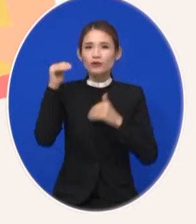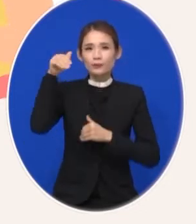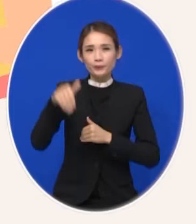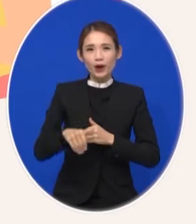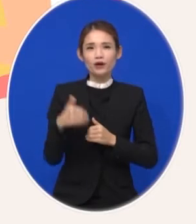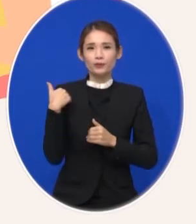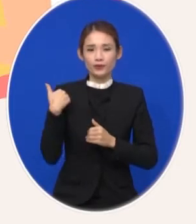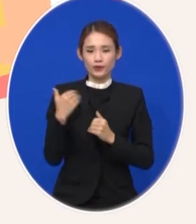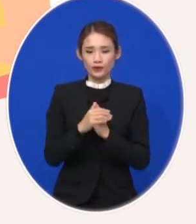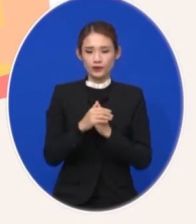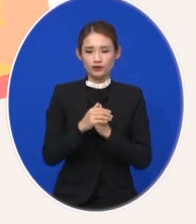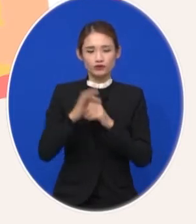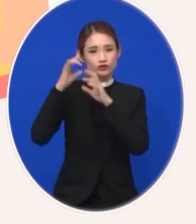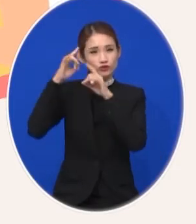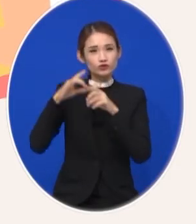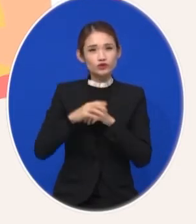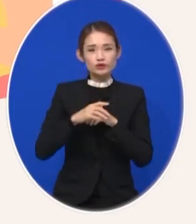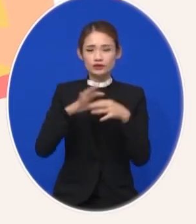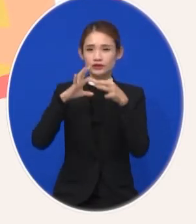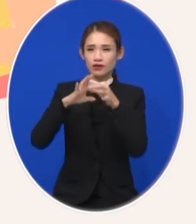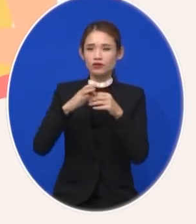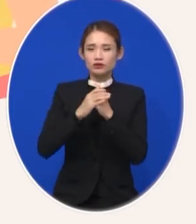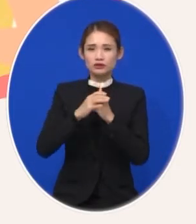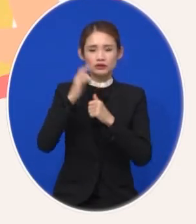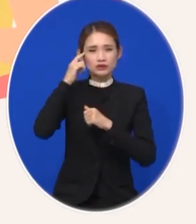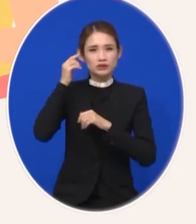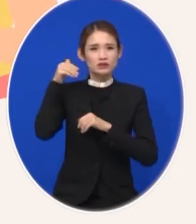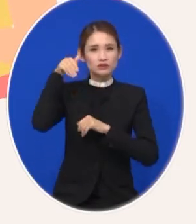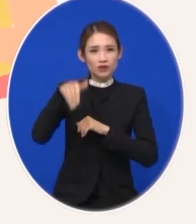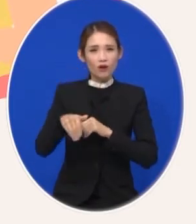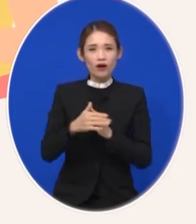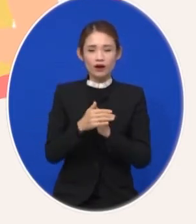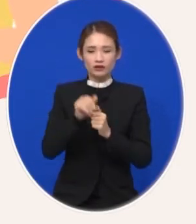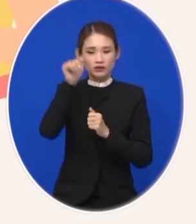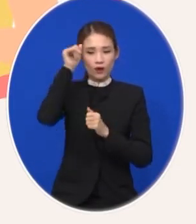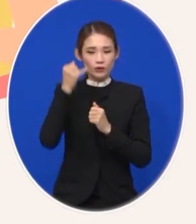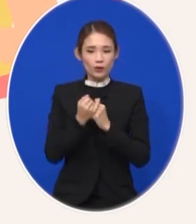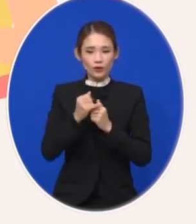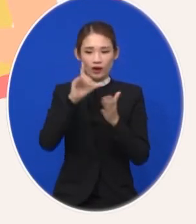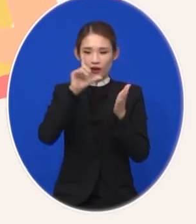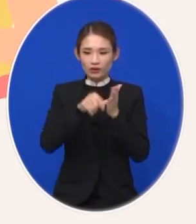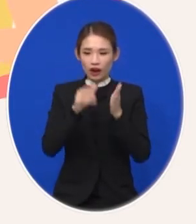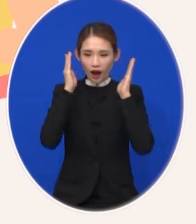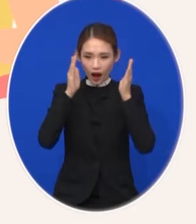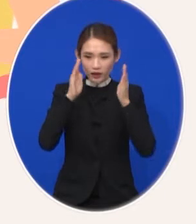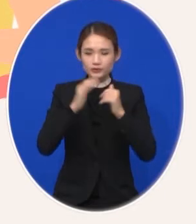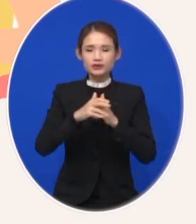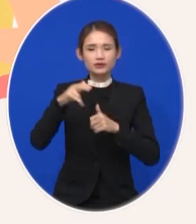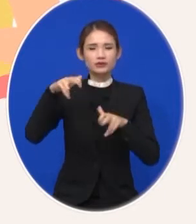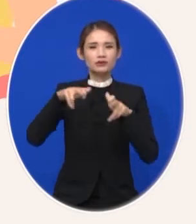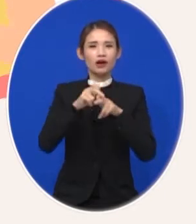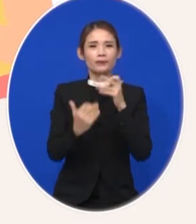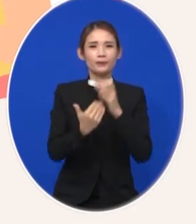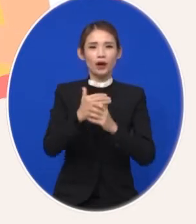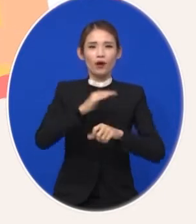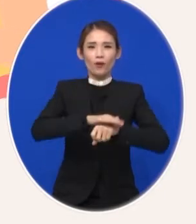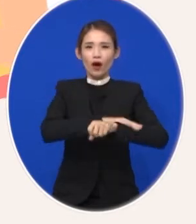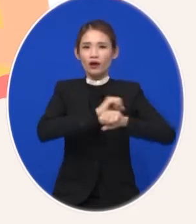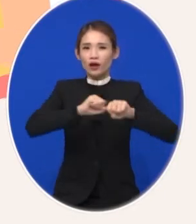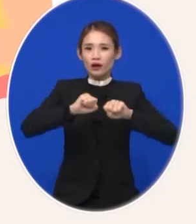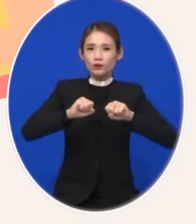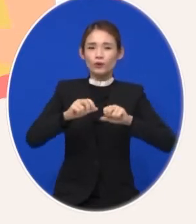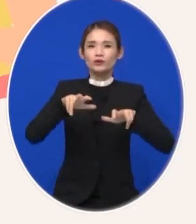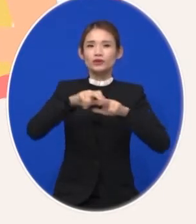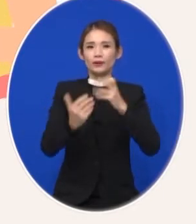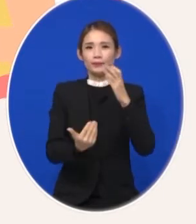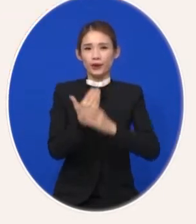있습니다. 중추신경계 손상과 지능 저하뿐만 아니라 청소년기 학습장애, 주의력 결핍, 과잉